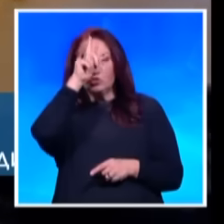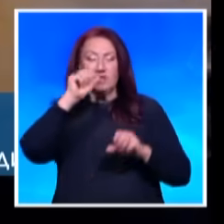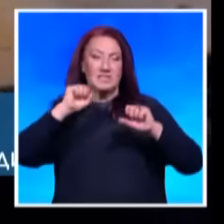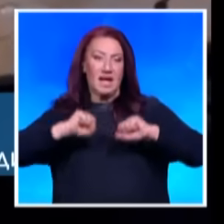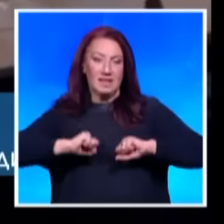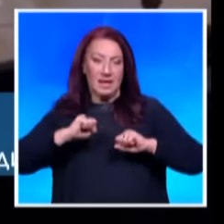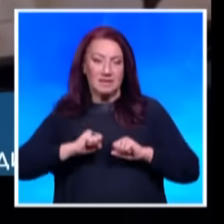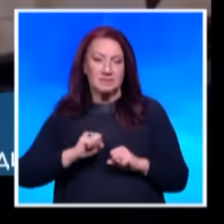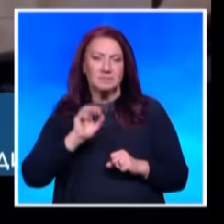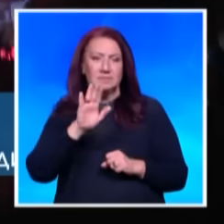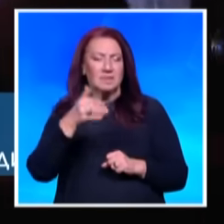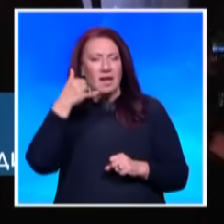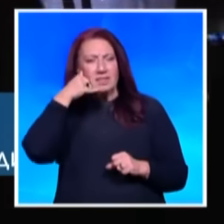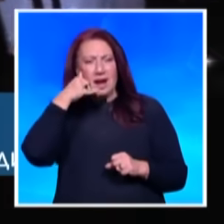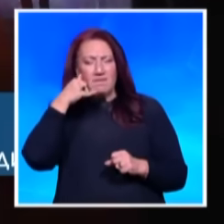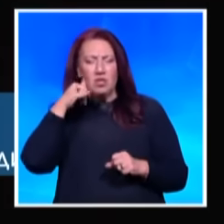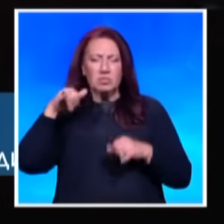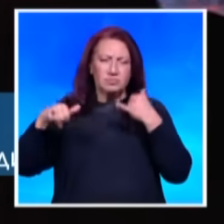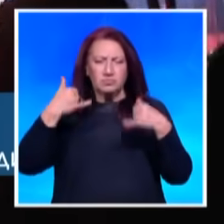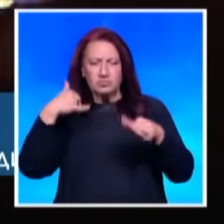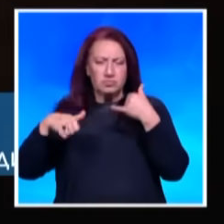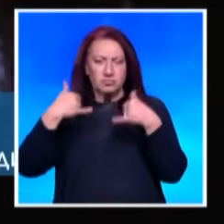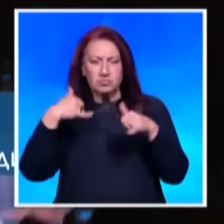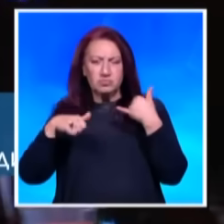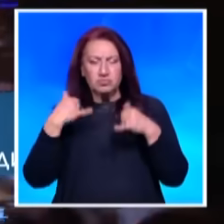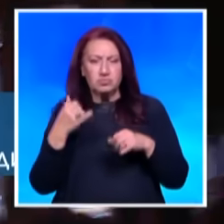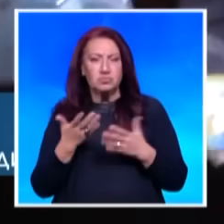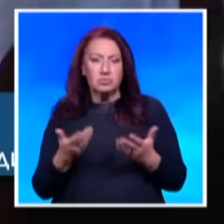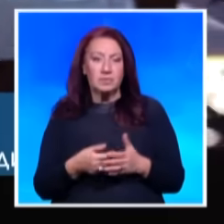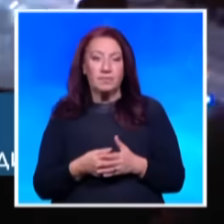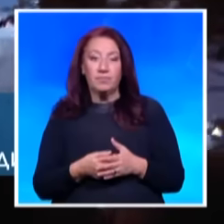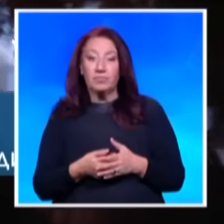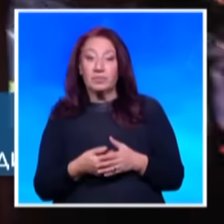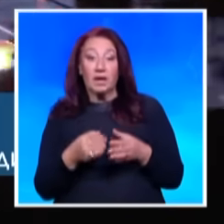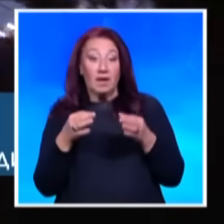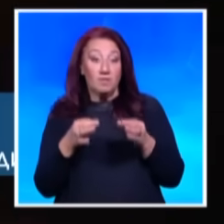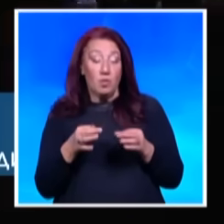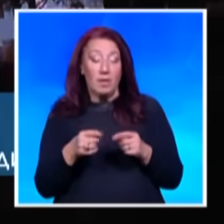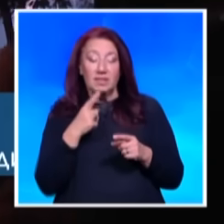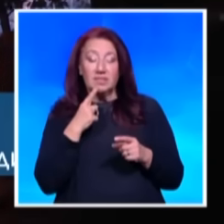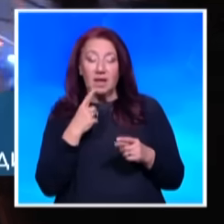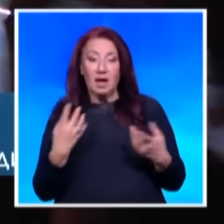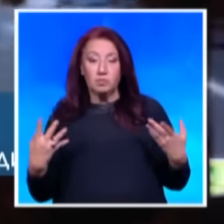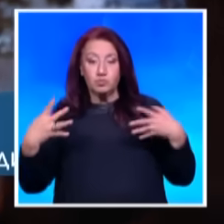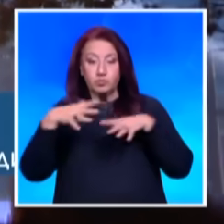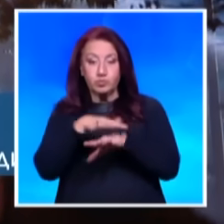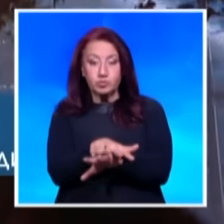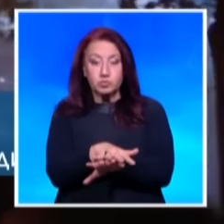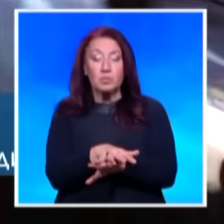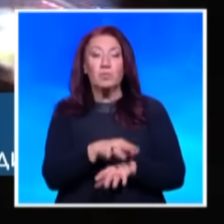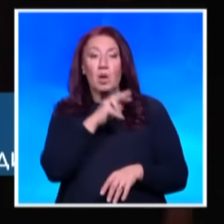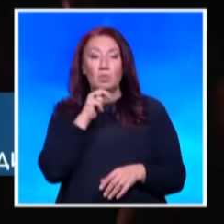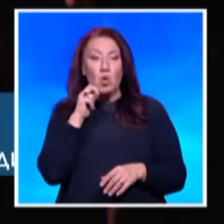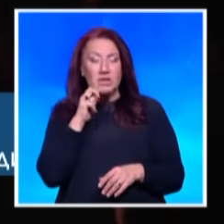Техните телефони не спират да звънят и така в момента отново се прегрупират силите и на полиция, и на